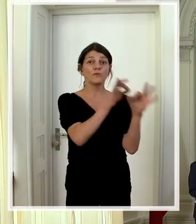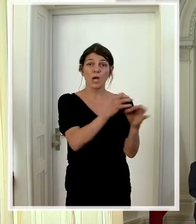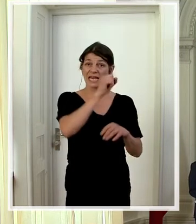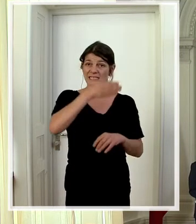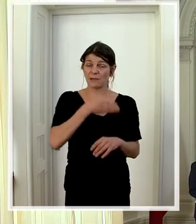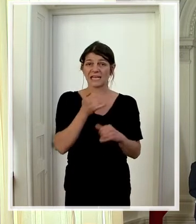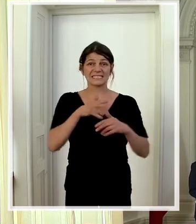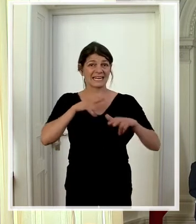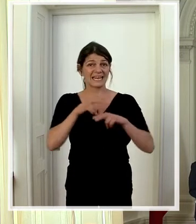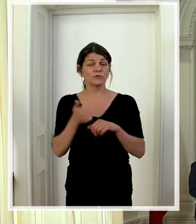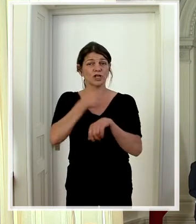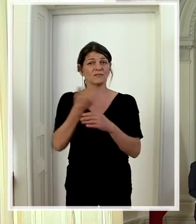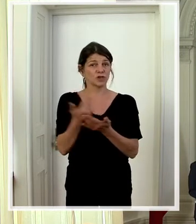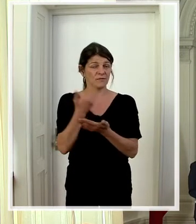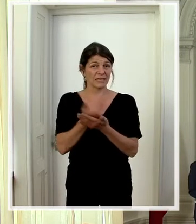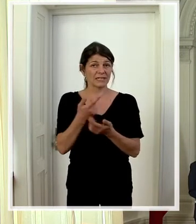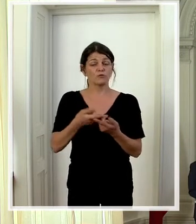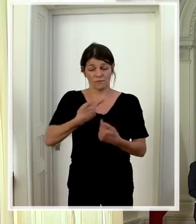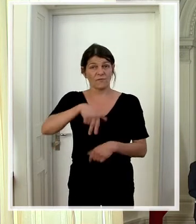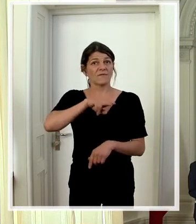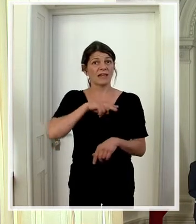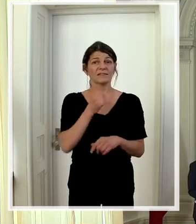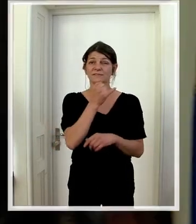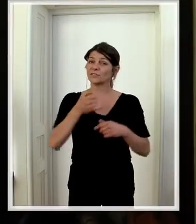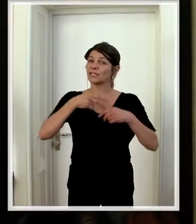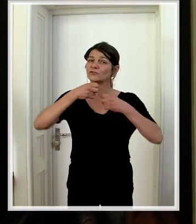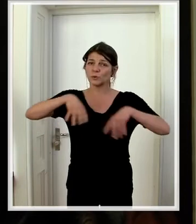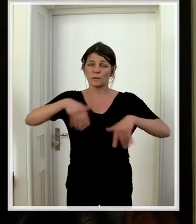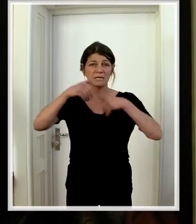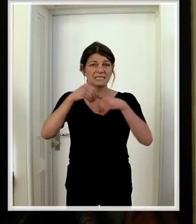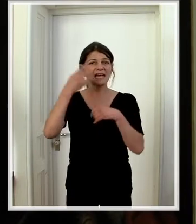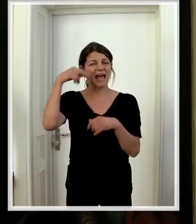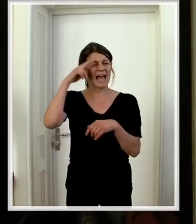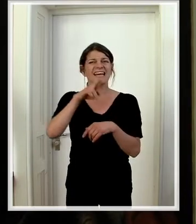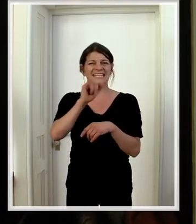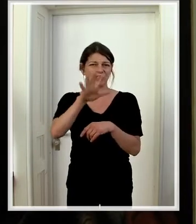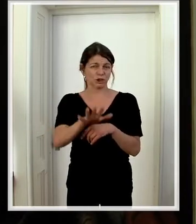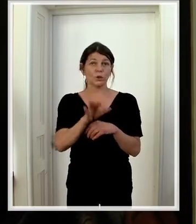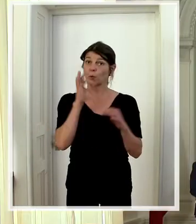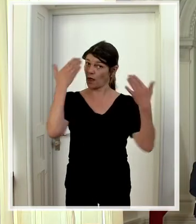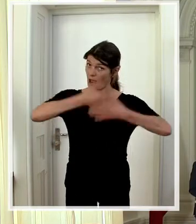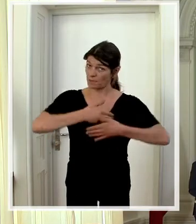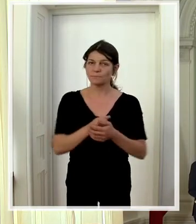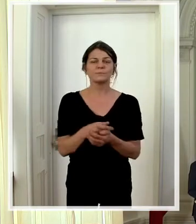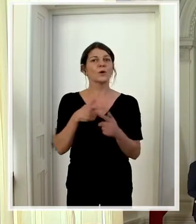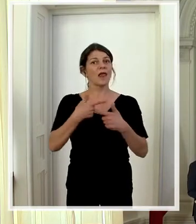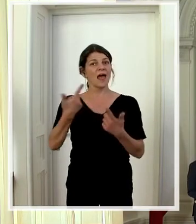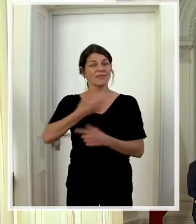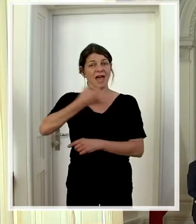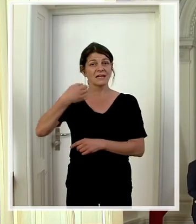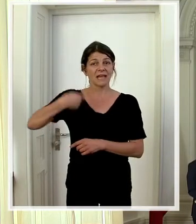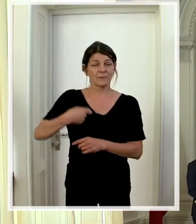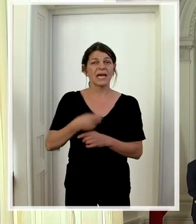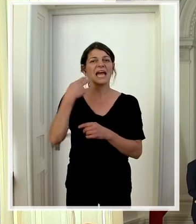der Regierungsstellvertreter und zuständige Infrastrukturminister Daniel Risch. Guten Abend. Guten Abend. Und der Landtagsabgeordnete